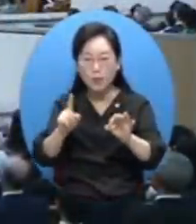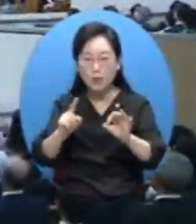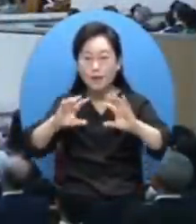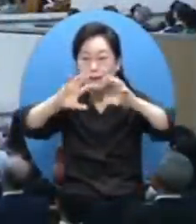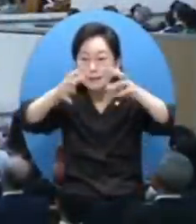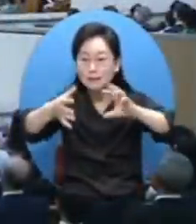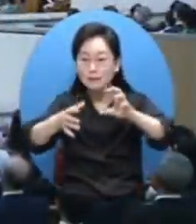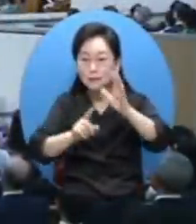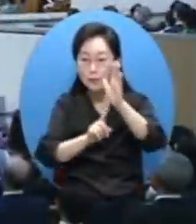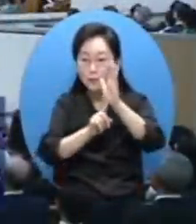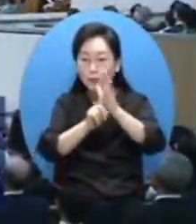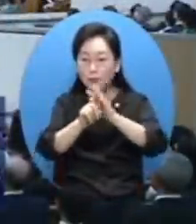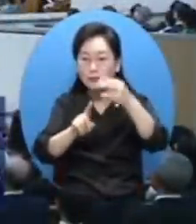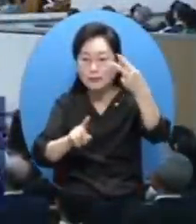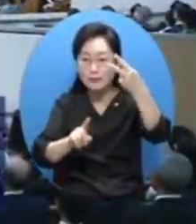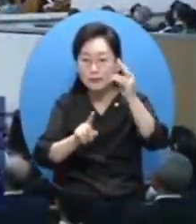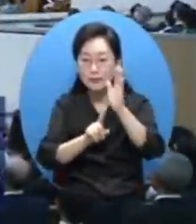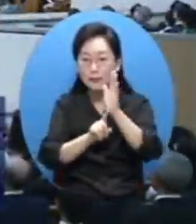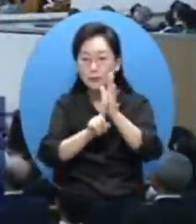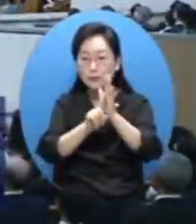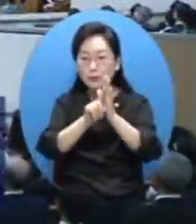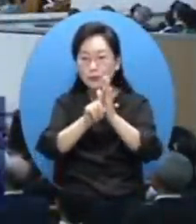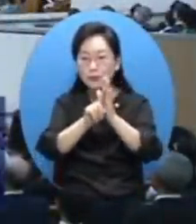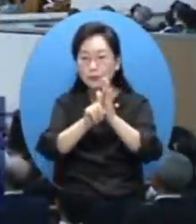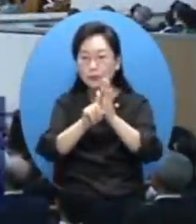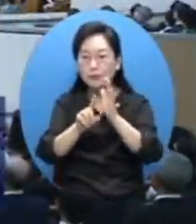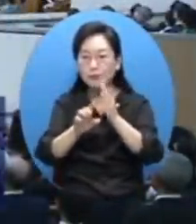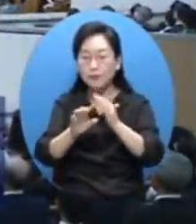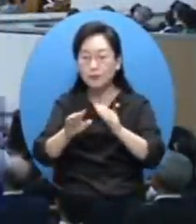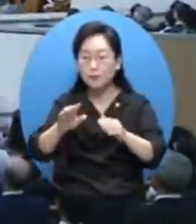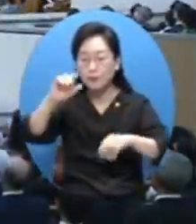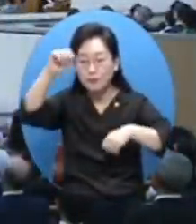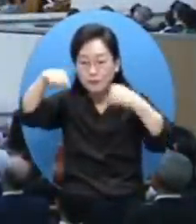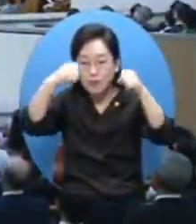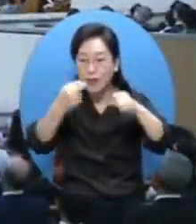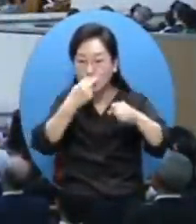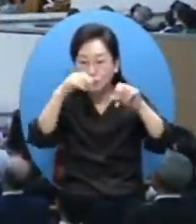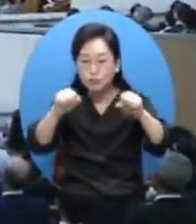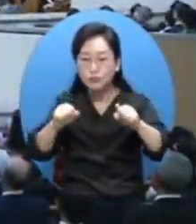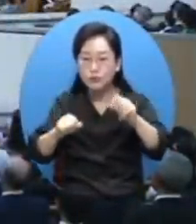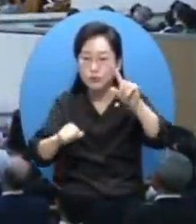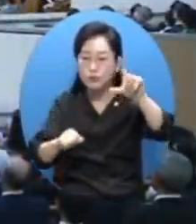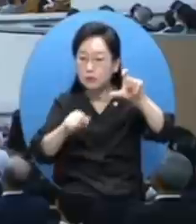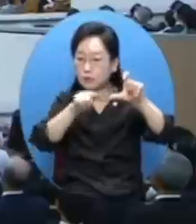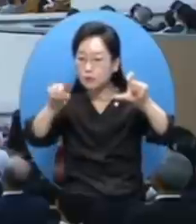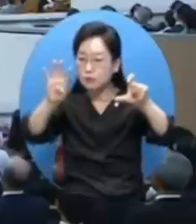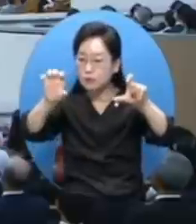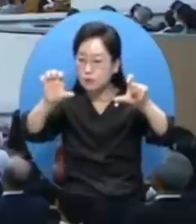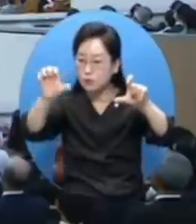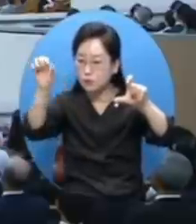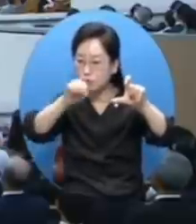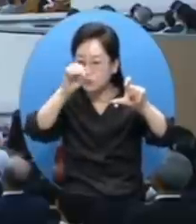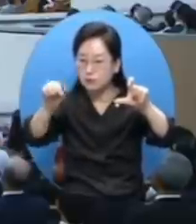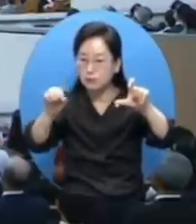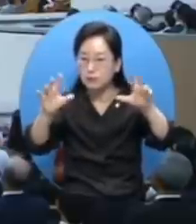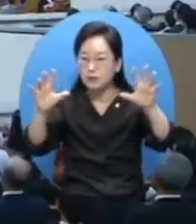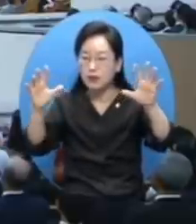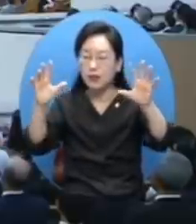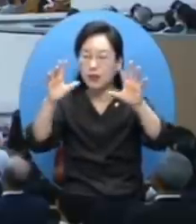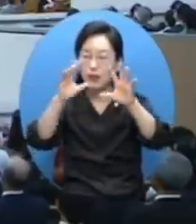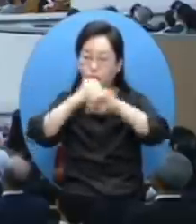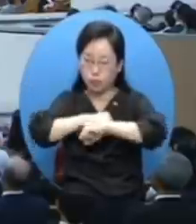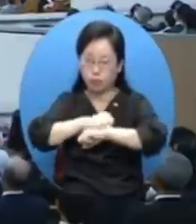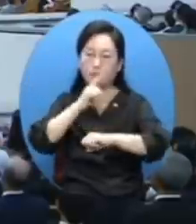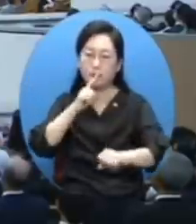이도를 상승하면 생물종의 15에서 45%가 멸종할 수 있다고도 합니다